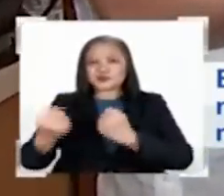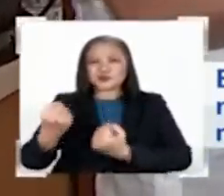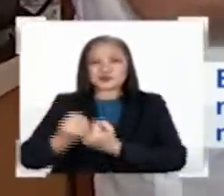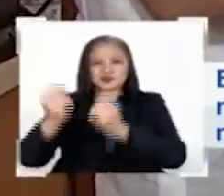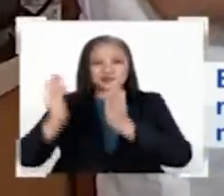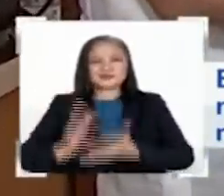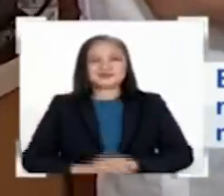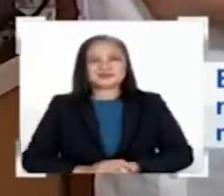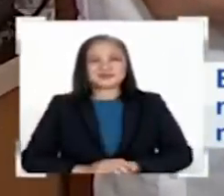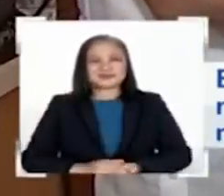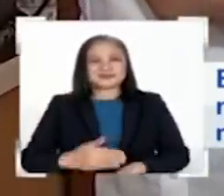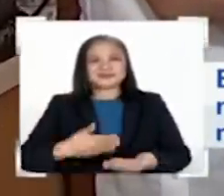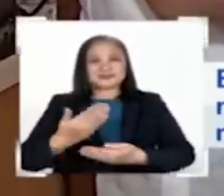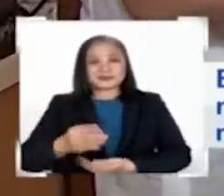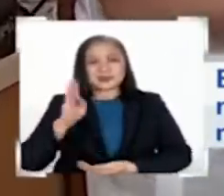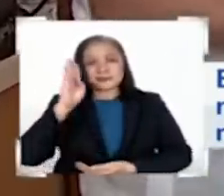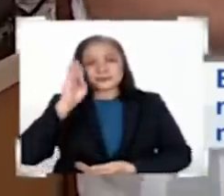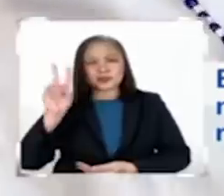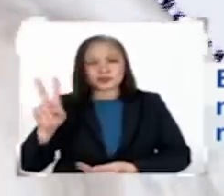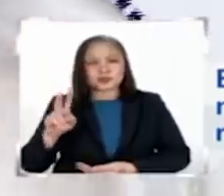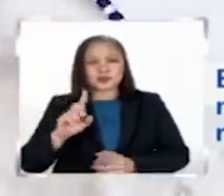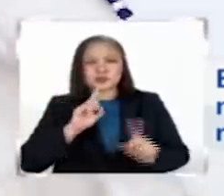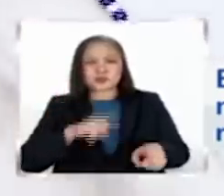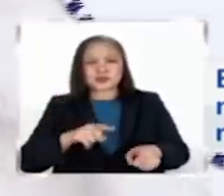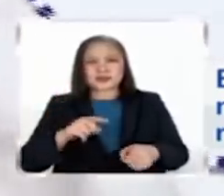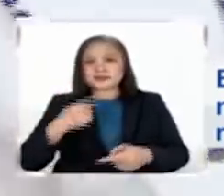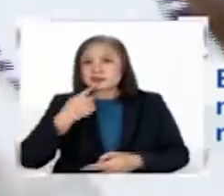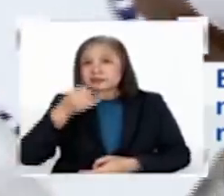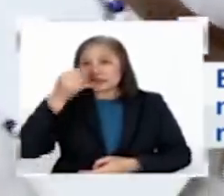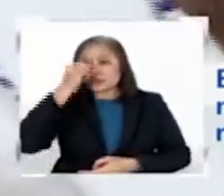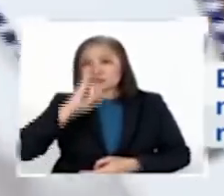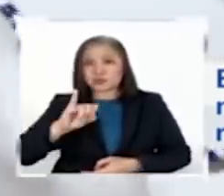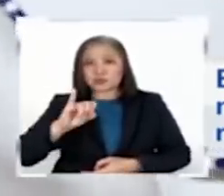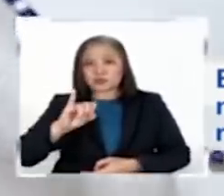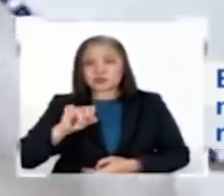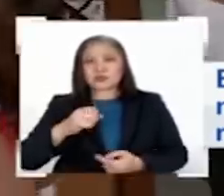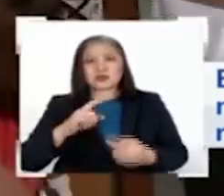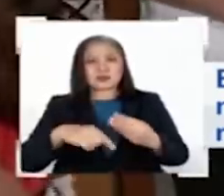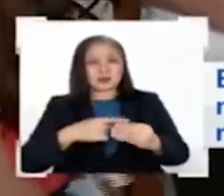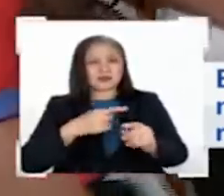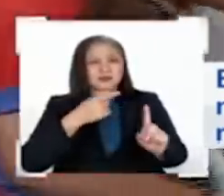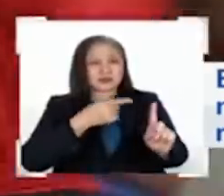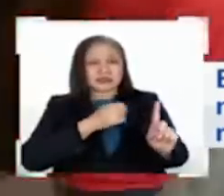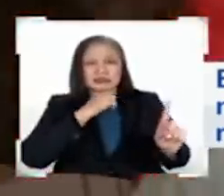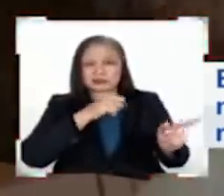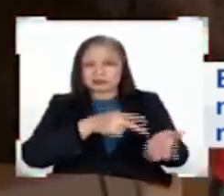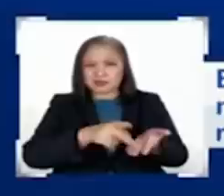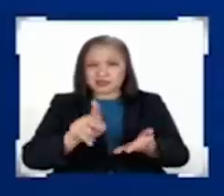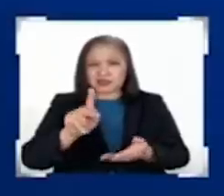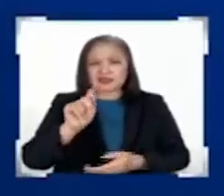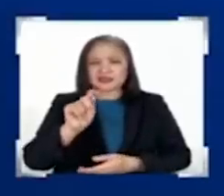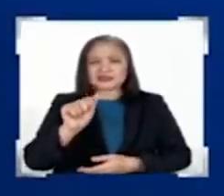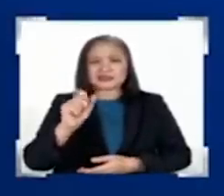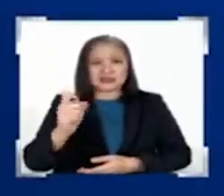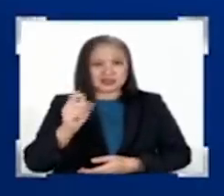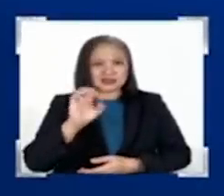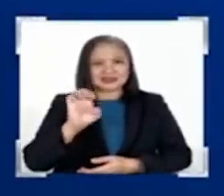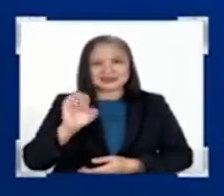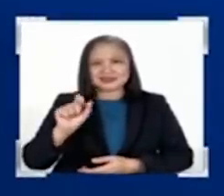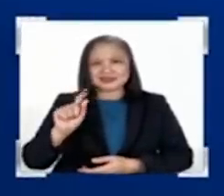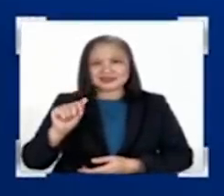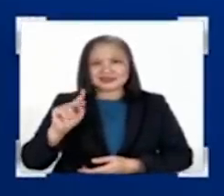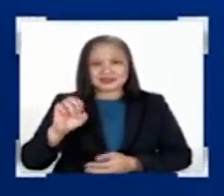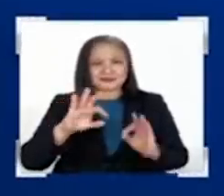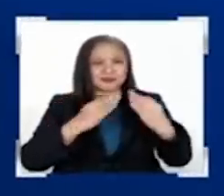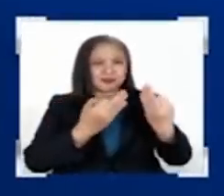sa ipinupukol na isyu ng partido ni Manila Mayor Isko Moreno ng hindi pagbabayad ng estate tax ng pamilya Marcos. Sa isang statement, sinabi